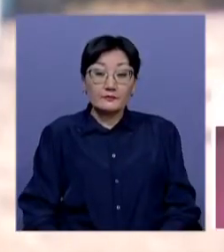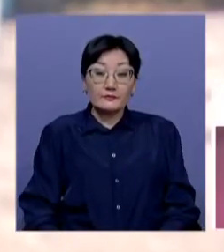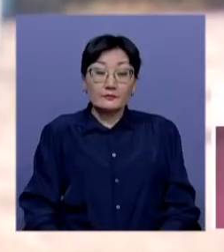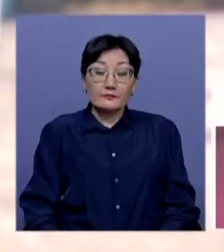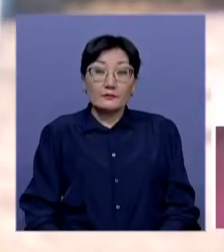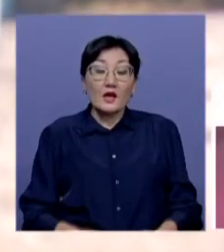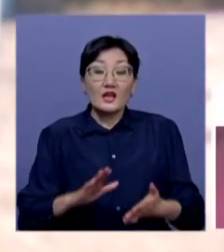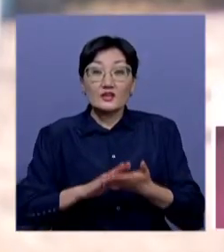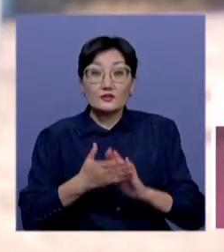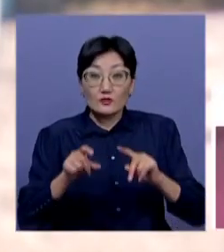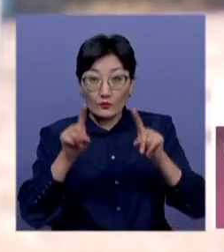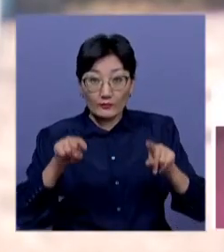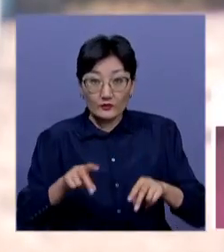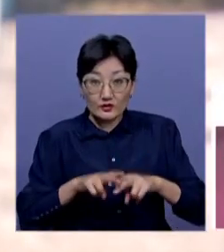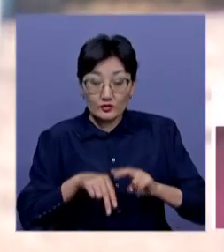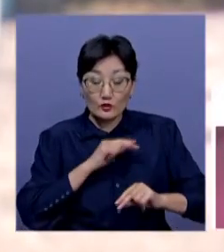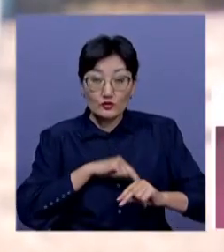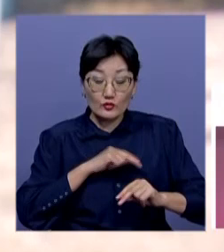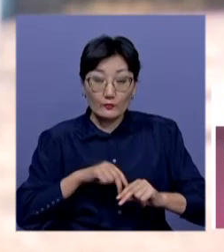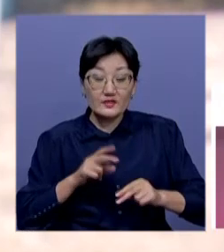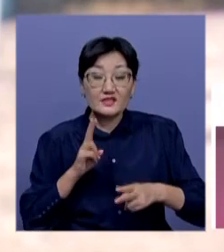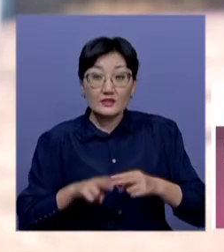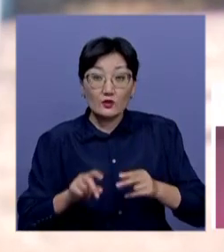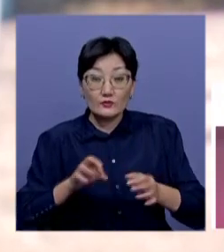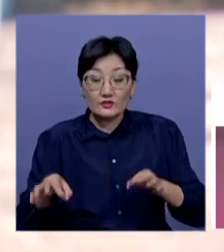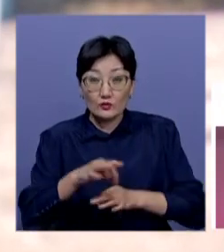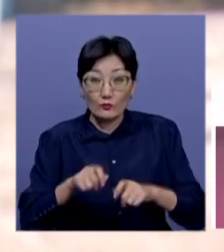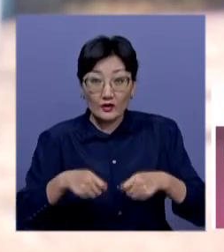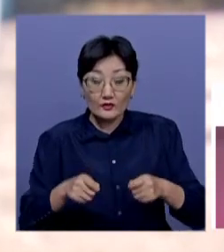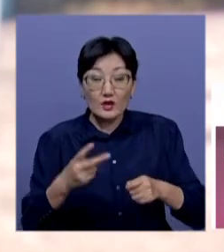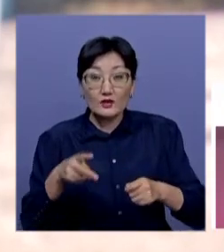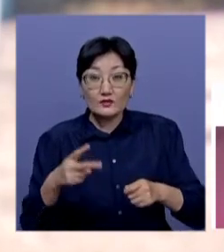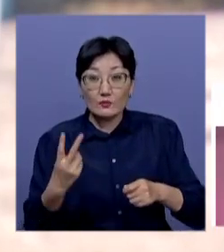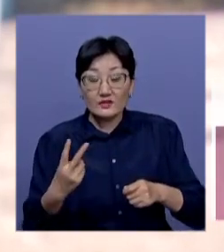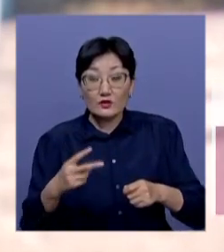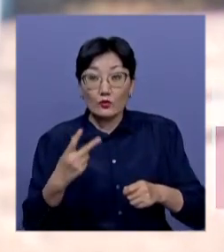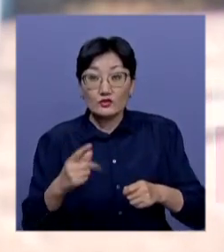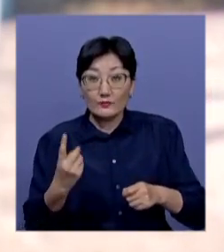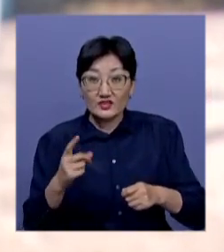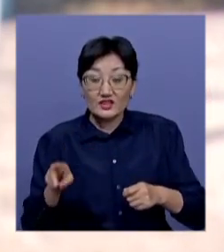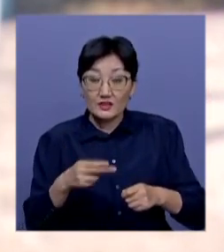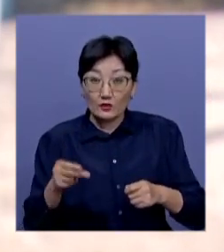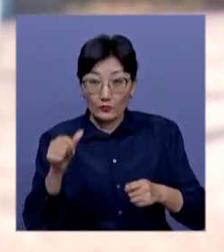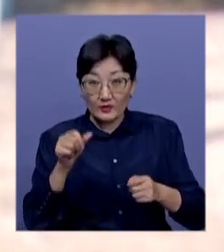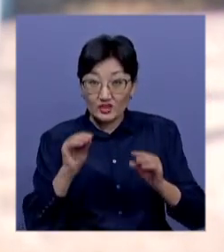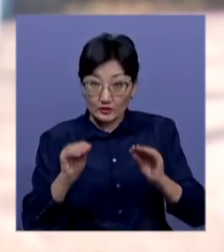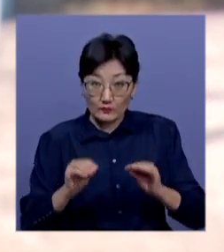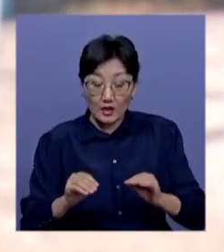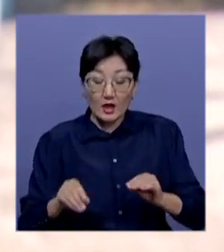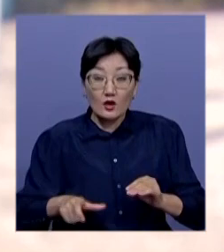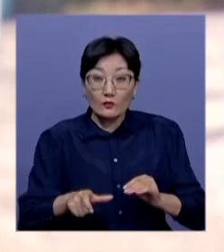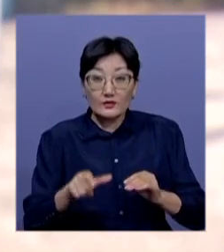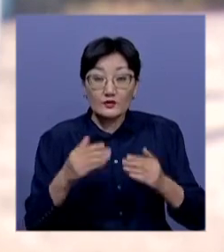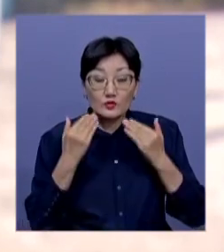окончание. Келісімшартта құрылыс жұмыстарын аяқтап, жобаны өткізу уақыты 2020 жылдың 31 желтоқсаны деп көрсетілген. Асфальт төсеуді ағымдағы